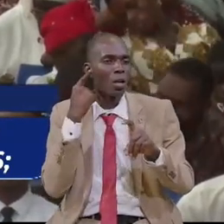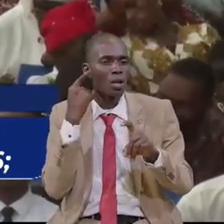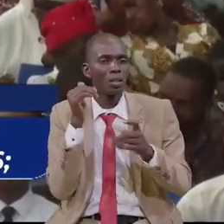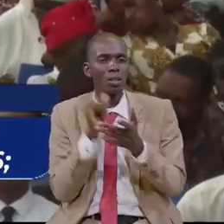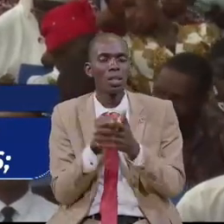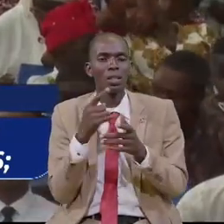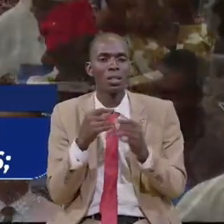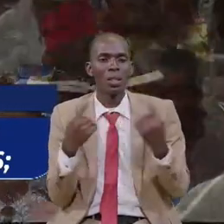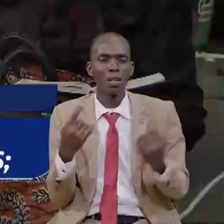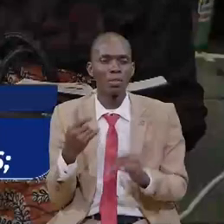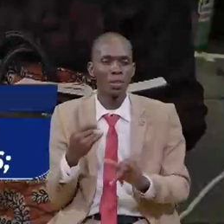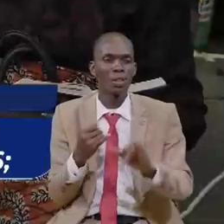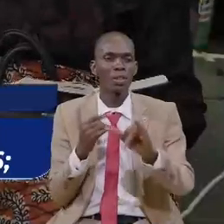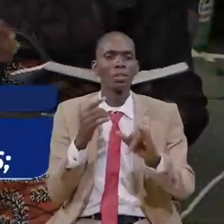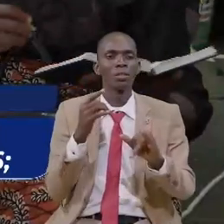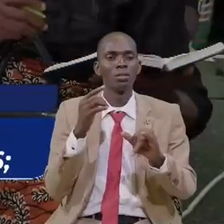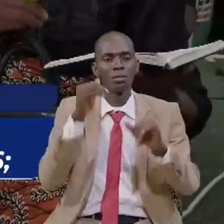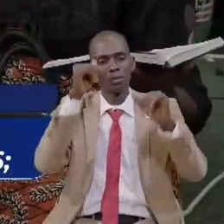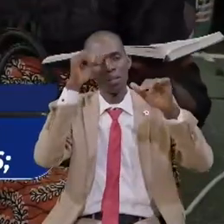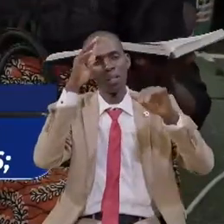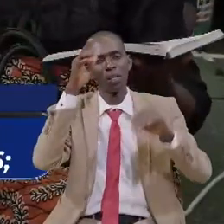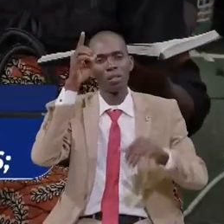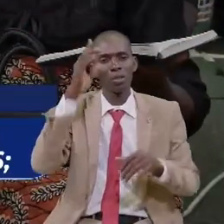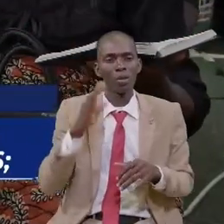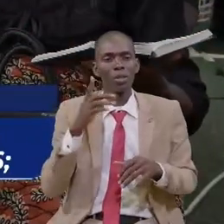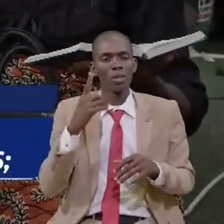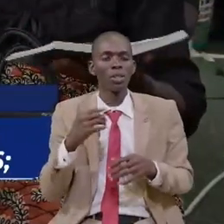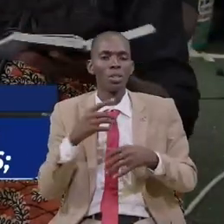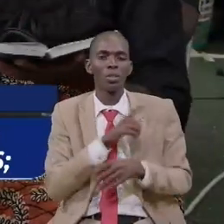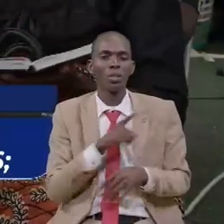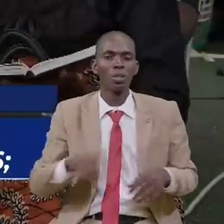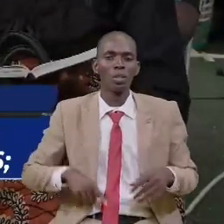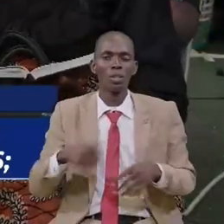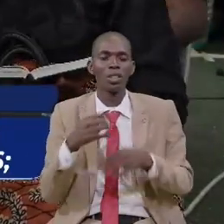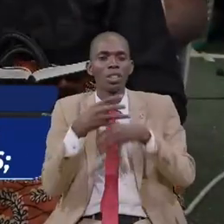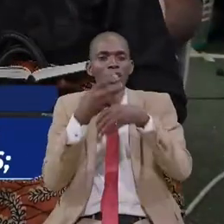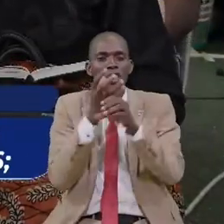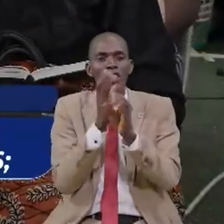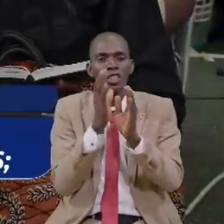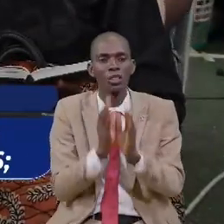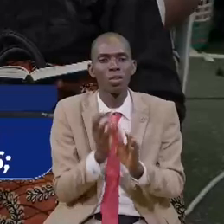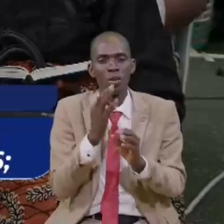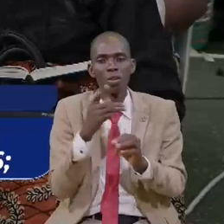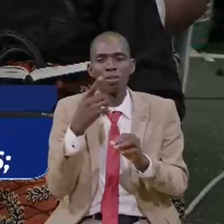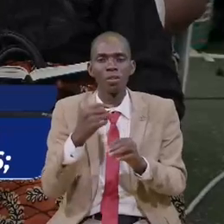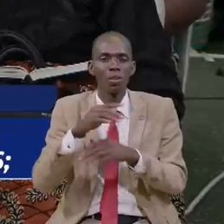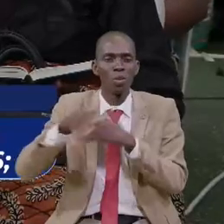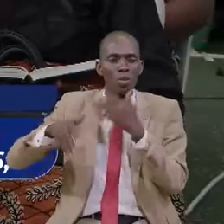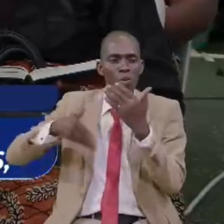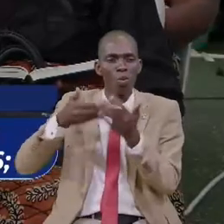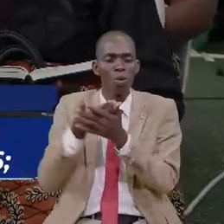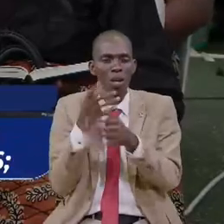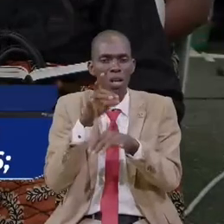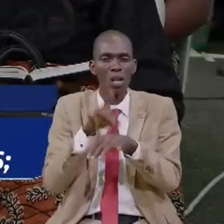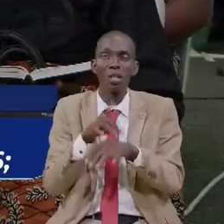C'est le Dieu d'éternité, l'Éternel, qui a créé les extrémités de la terre. Il ne se fatigue